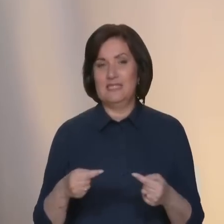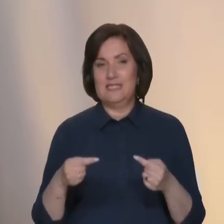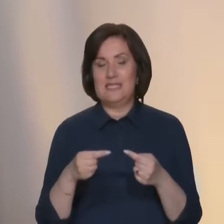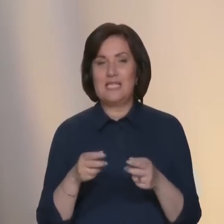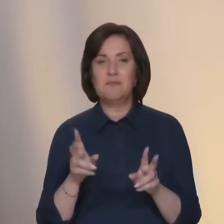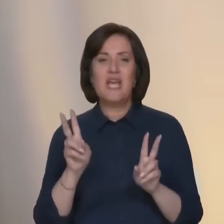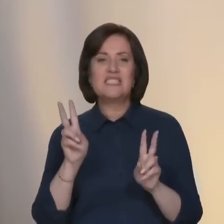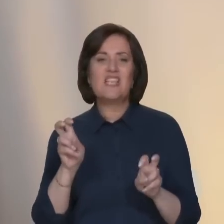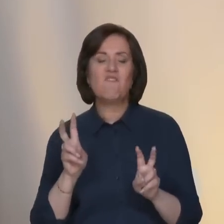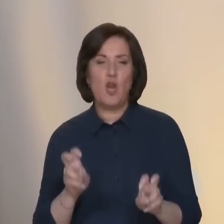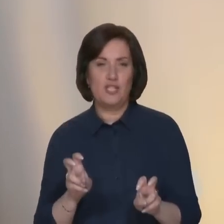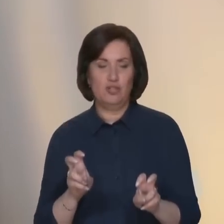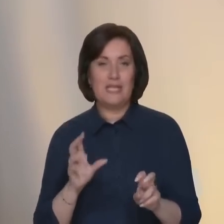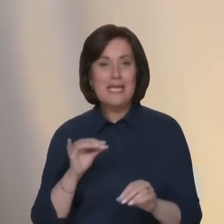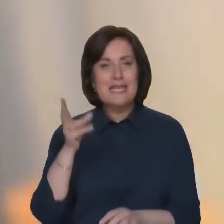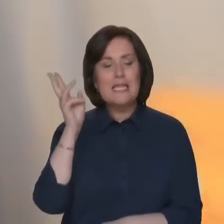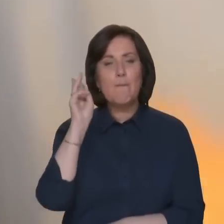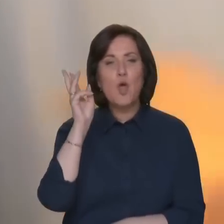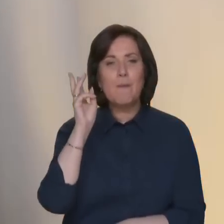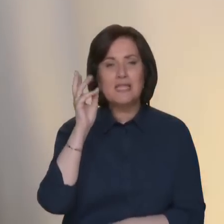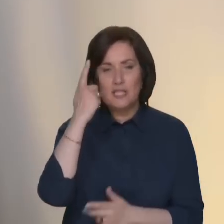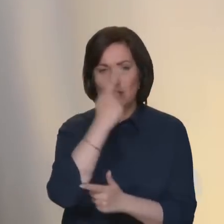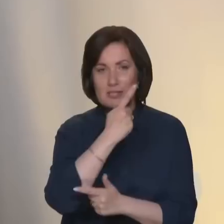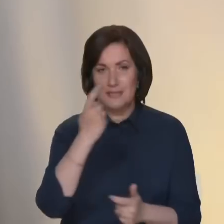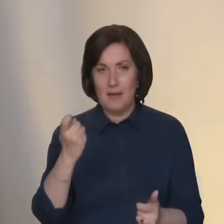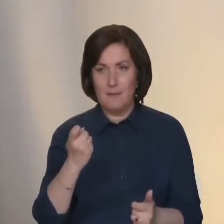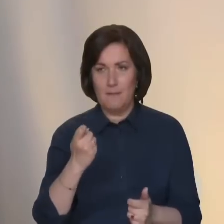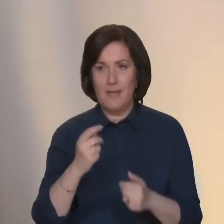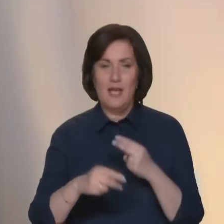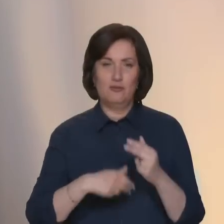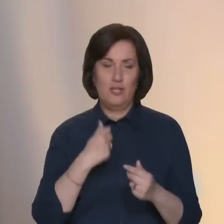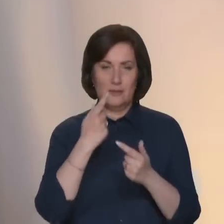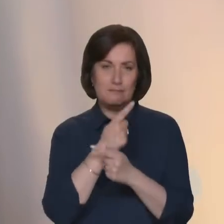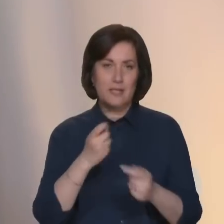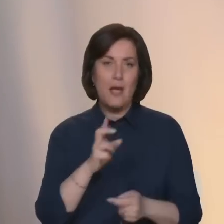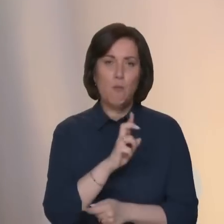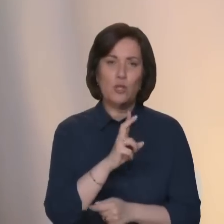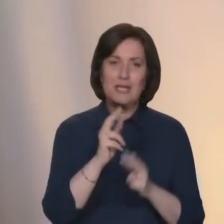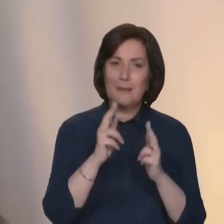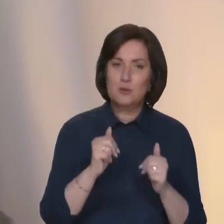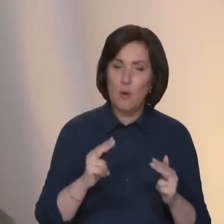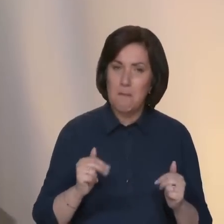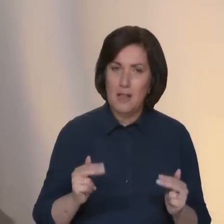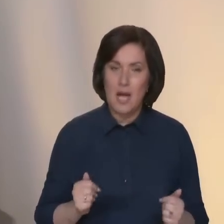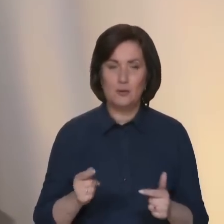і дипломатичних заяв через комюніке Букінгемського палацу або Кларенс Гаус.